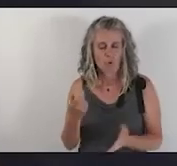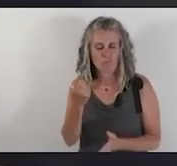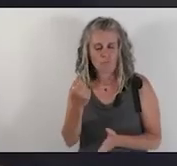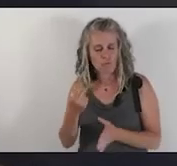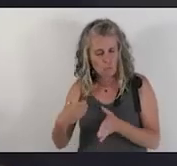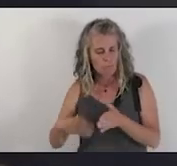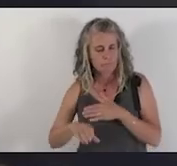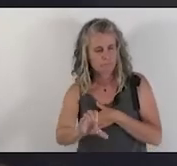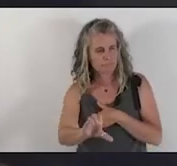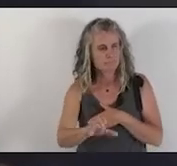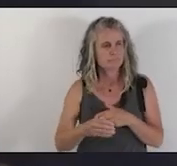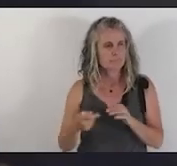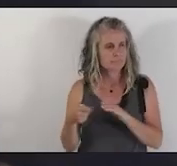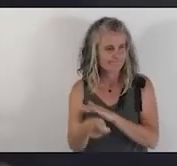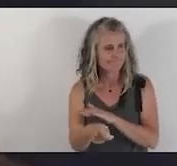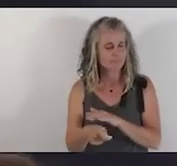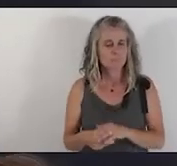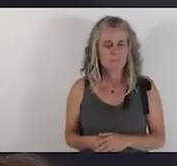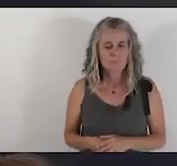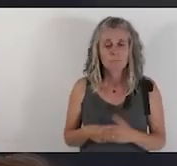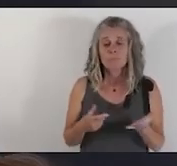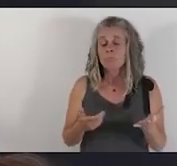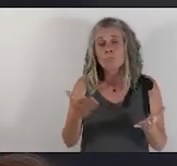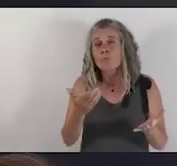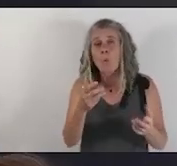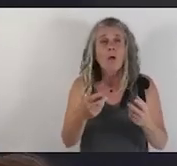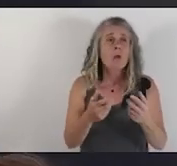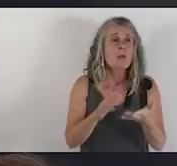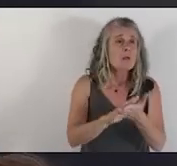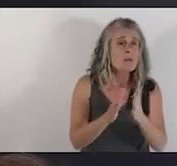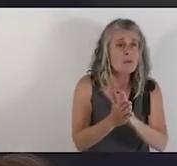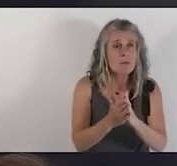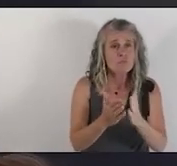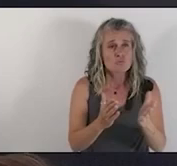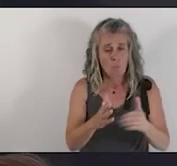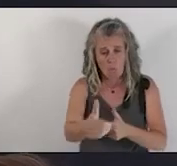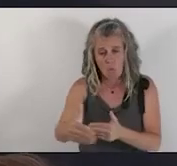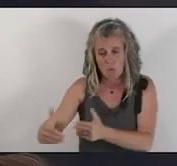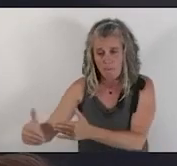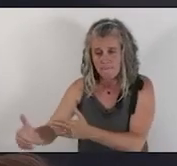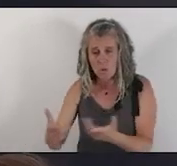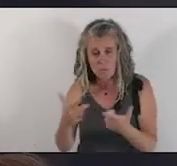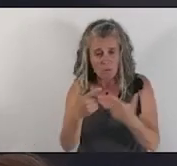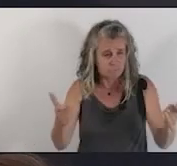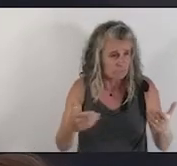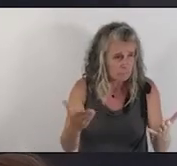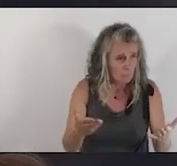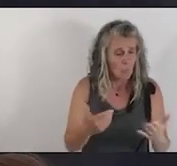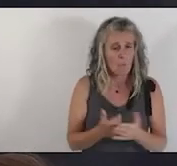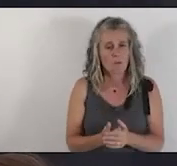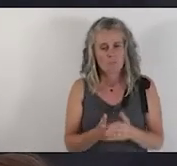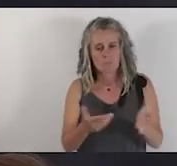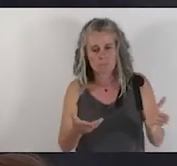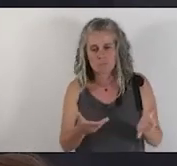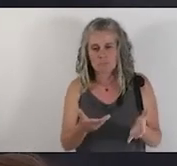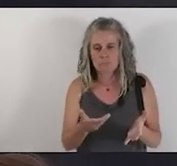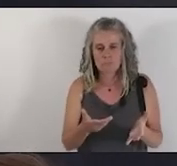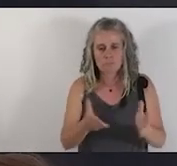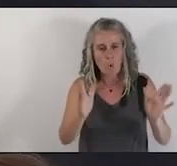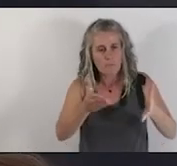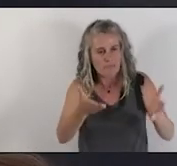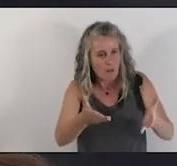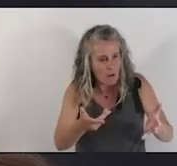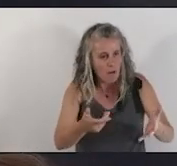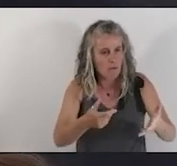du soutien aux personnes hospitalisées, qu'il s'agit aussi de l'alphabétisation et de l'apprentissage de la langue française pour